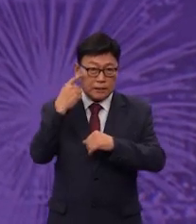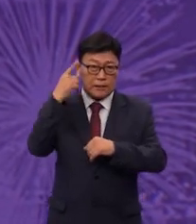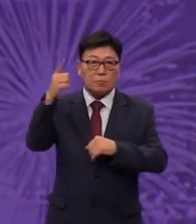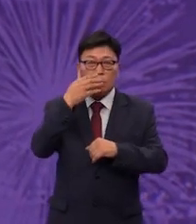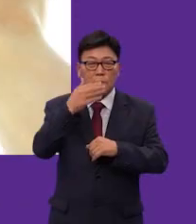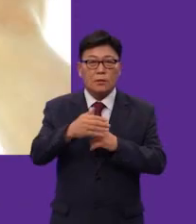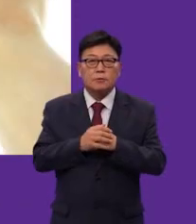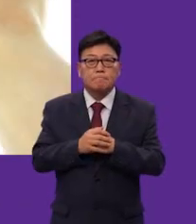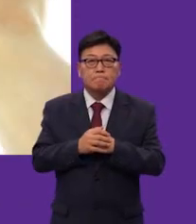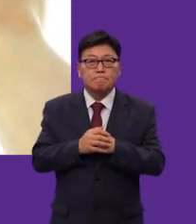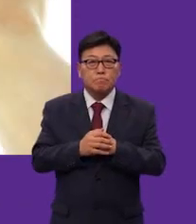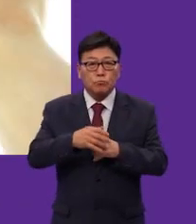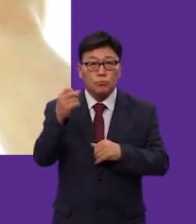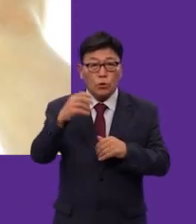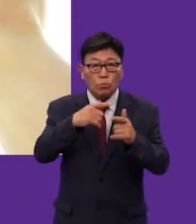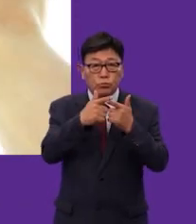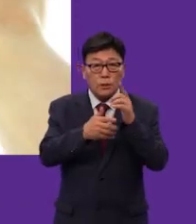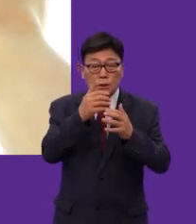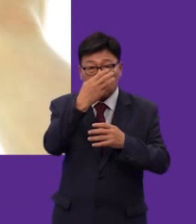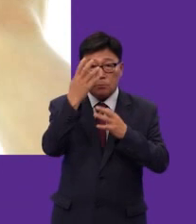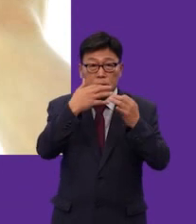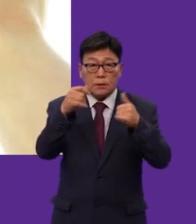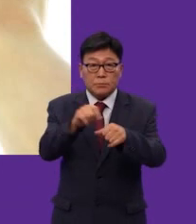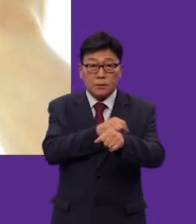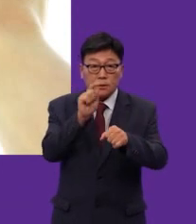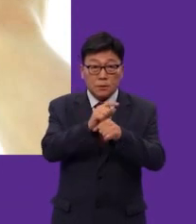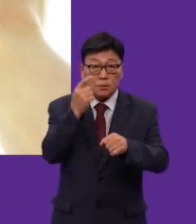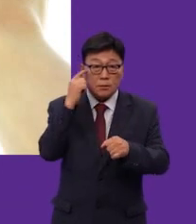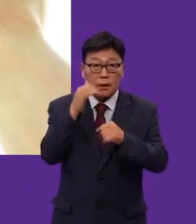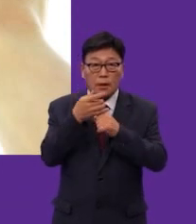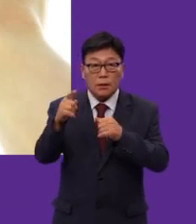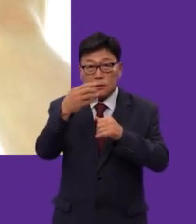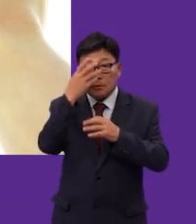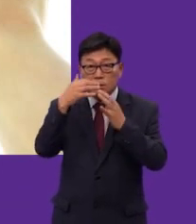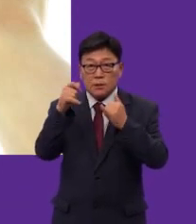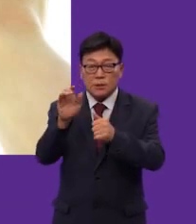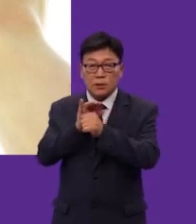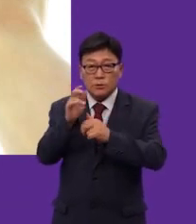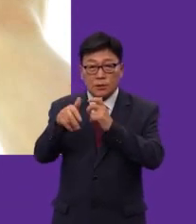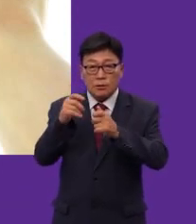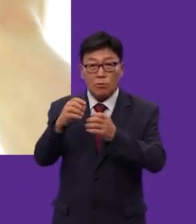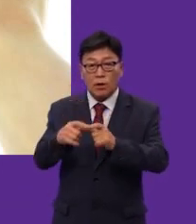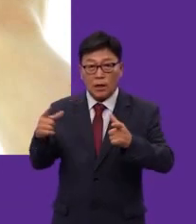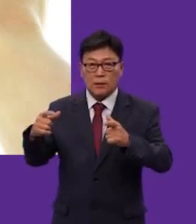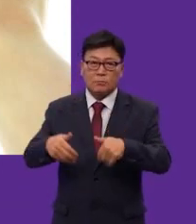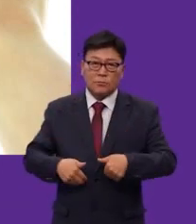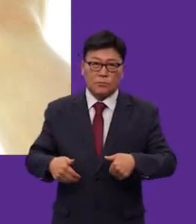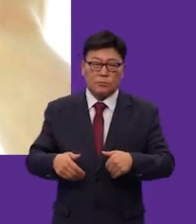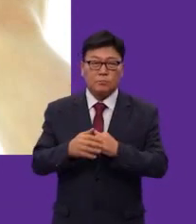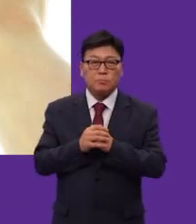있습니다. 또 부산시 청년들의 특성을 고려한 청년 주택 지원 사업 확대의 필요성이